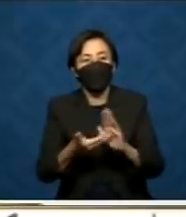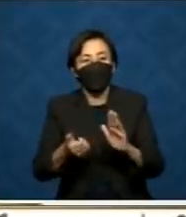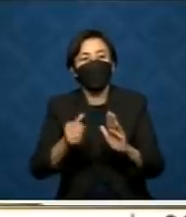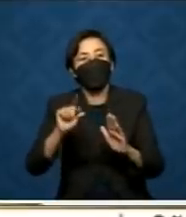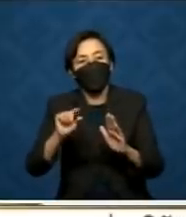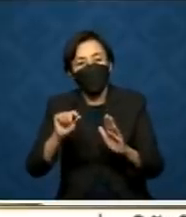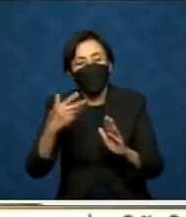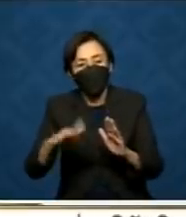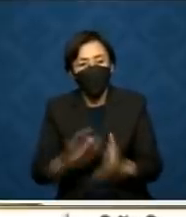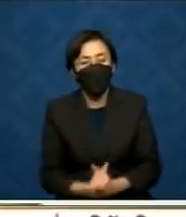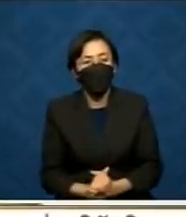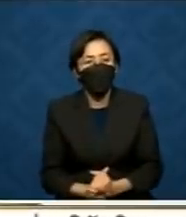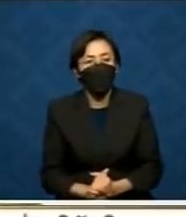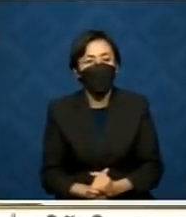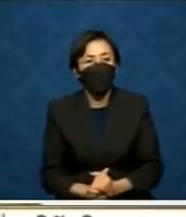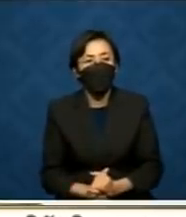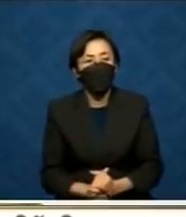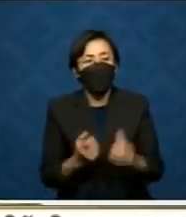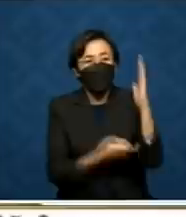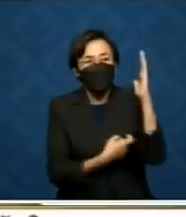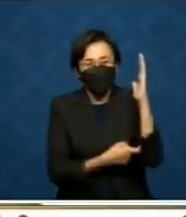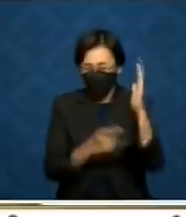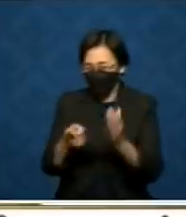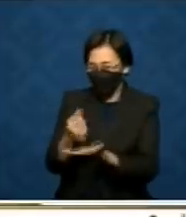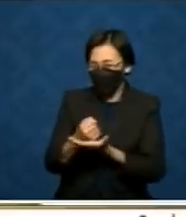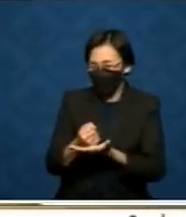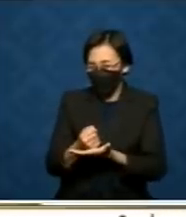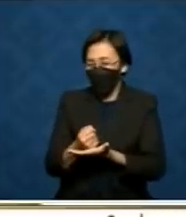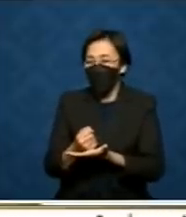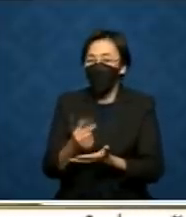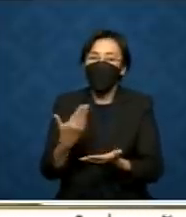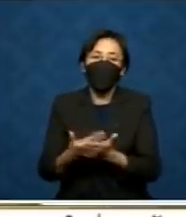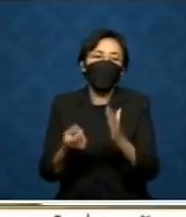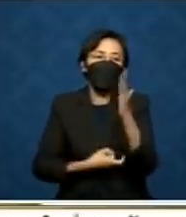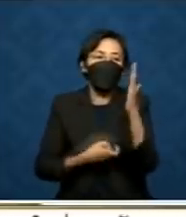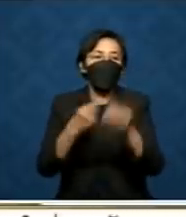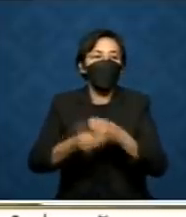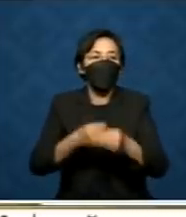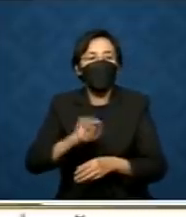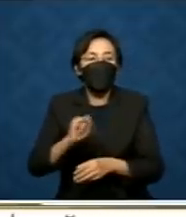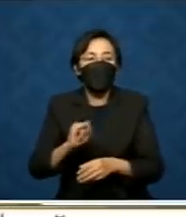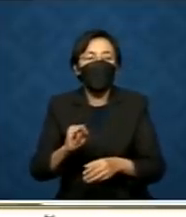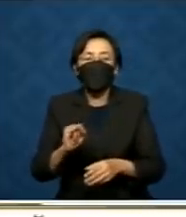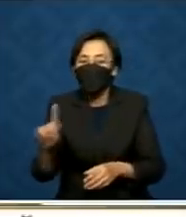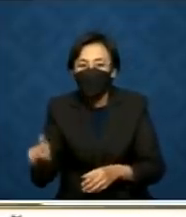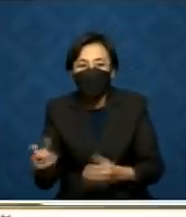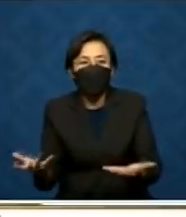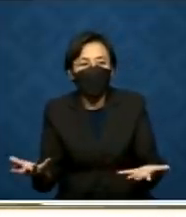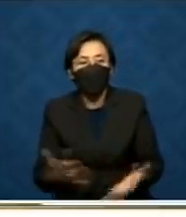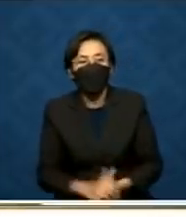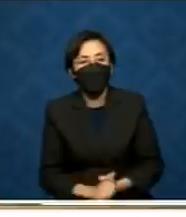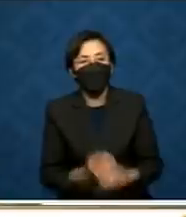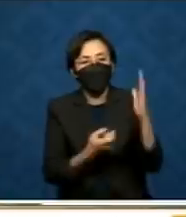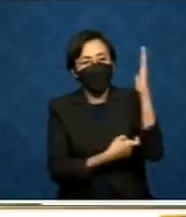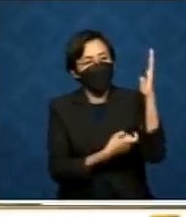อ้าวจะไปพึ่งชาวสวนยางซะหน่อยไม่ได้เต็มตาอีกมาแล้วยางมี